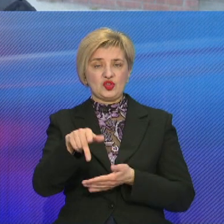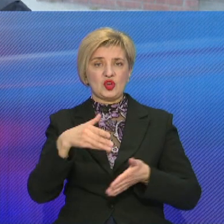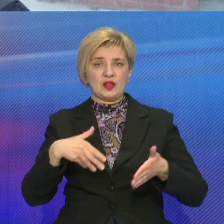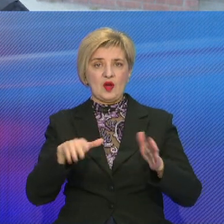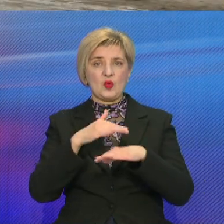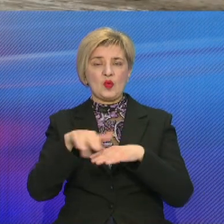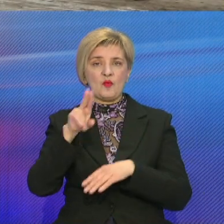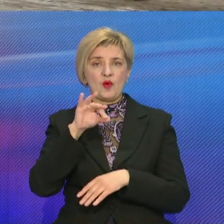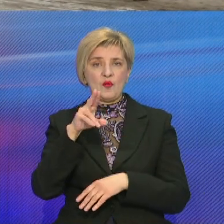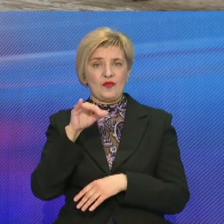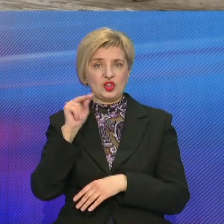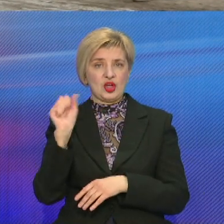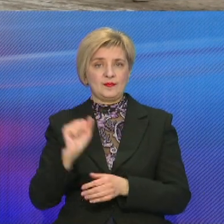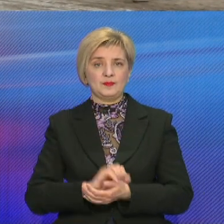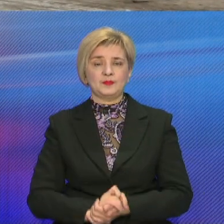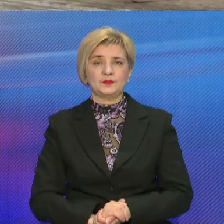улицы Поповича.